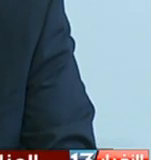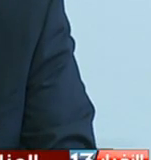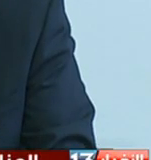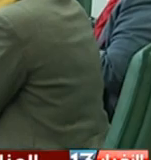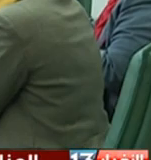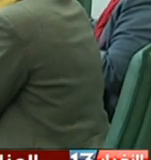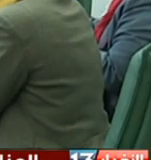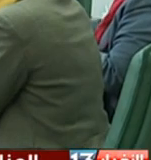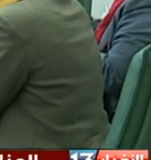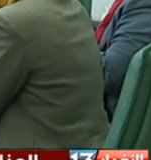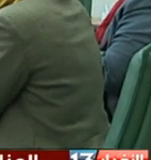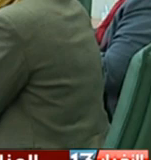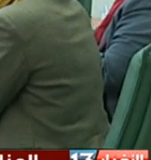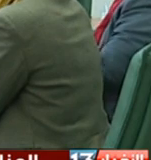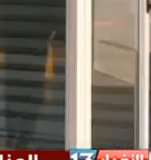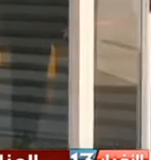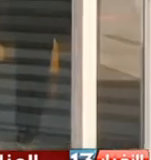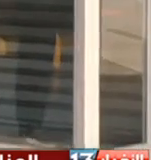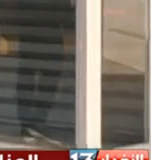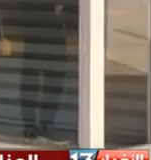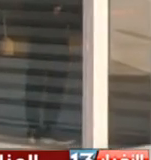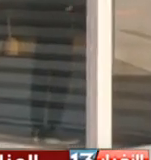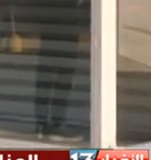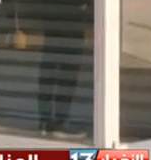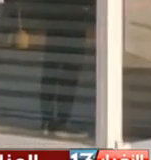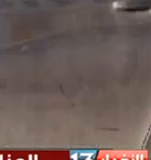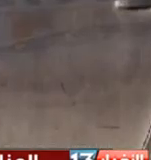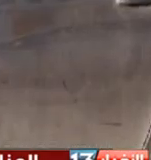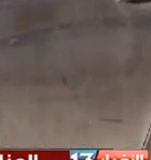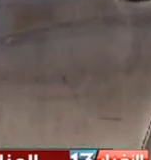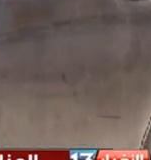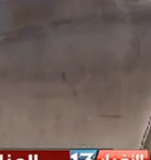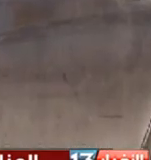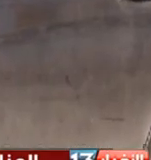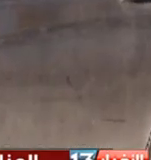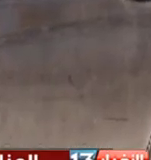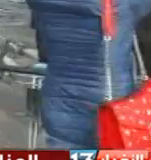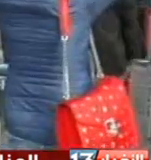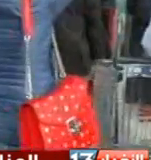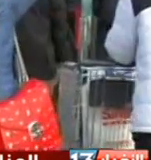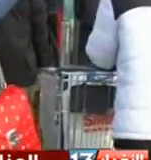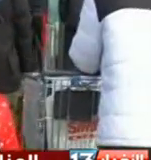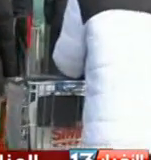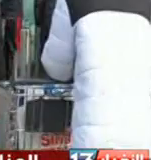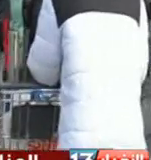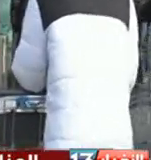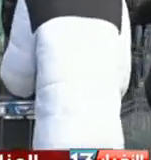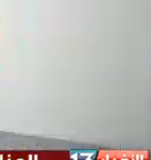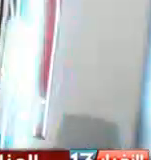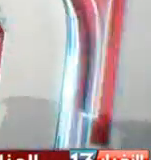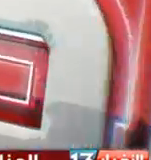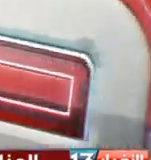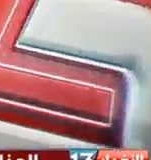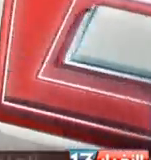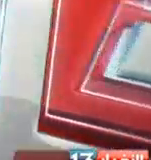استعدادها للطاعات مع فيروس كورونا وتؤكد أنها لن تخفي أي معلومات في حال اشتباه الإصابة به.